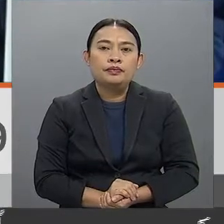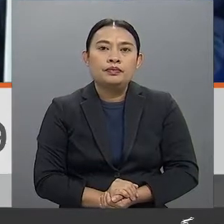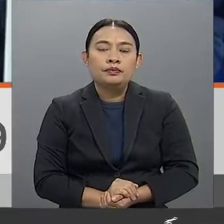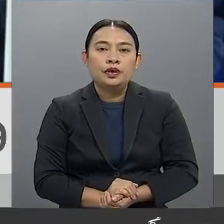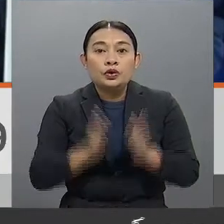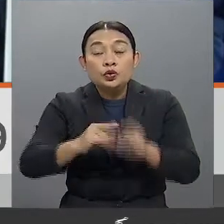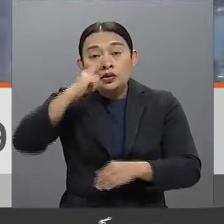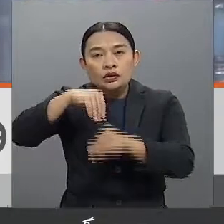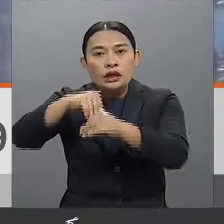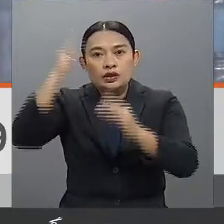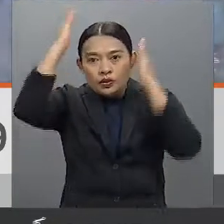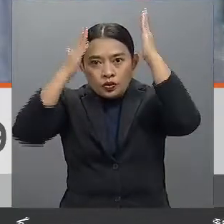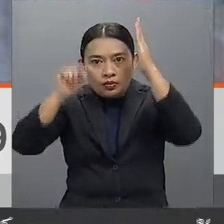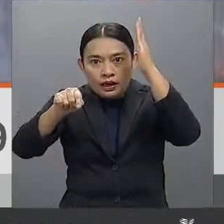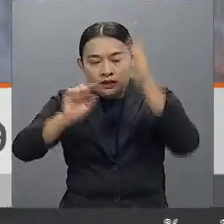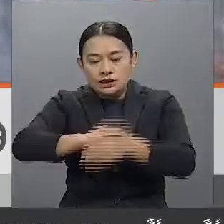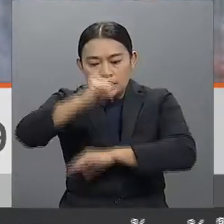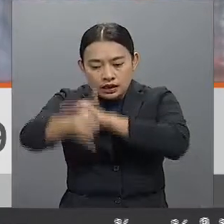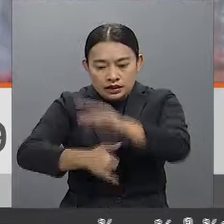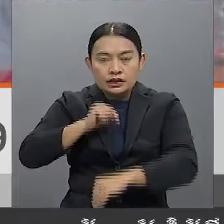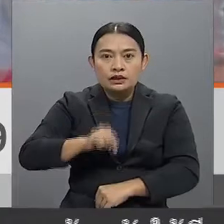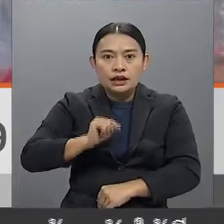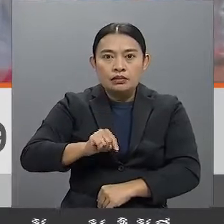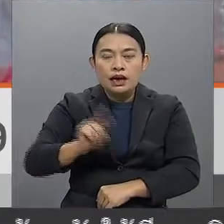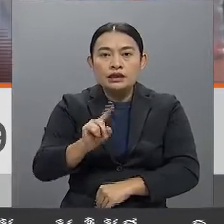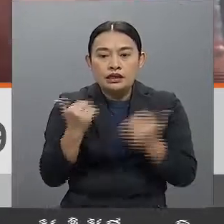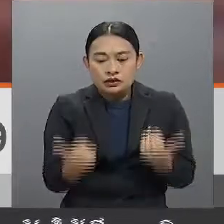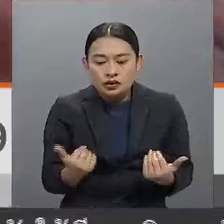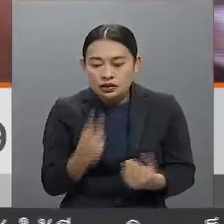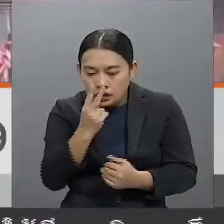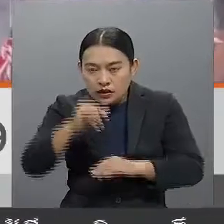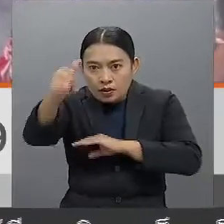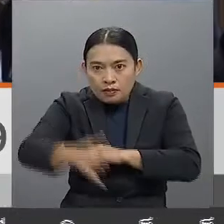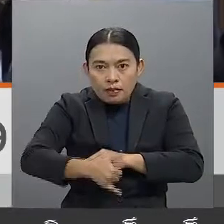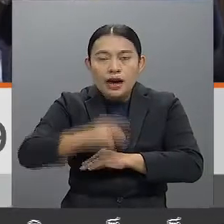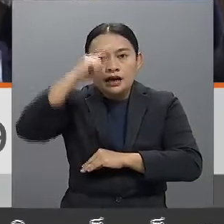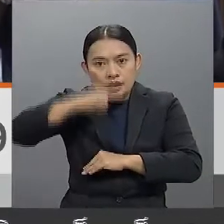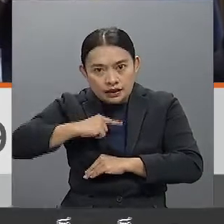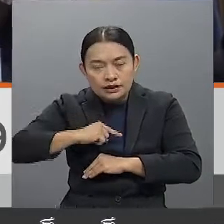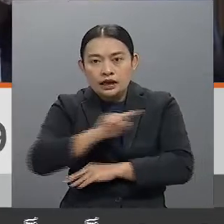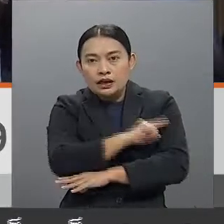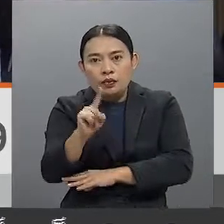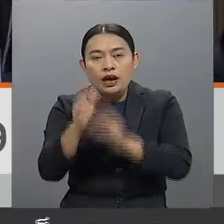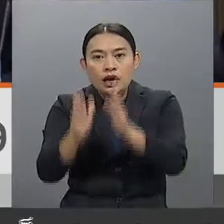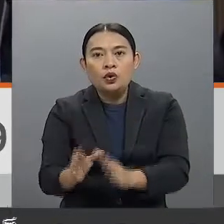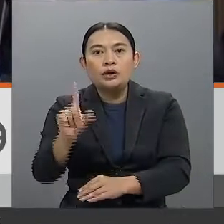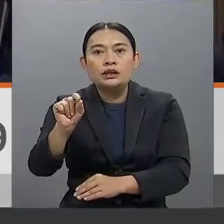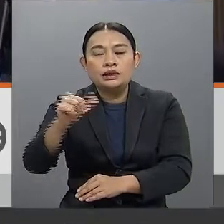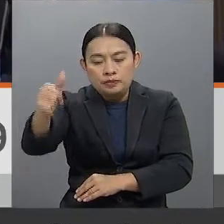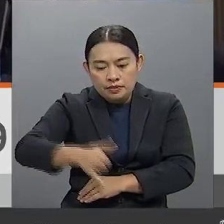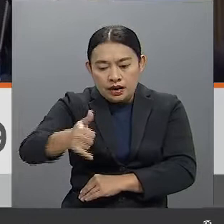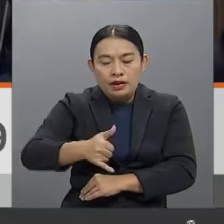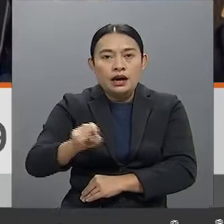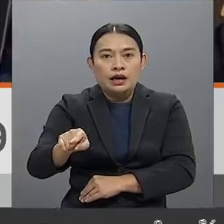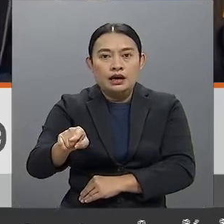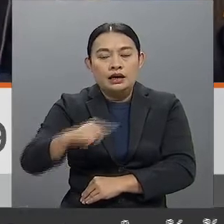ชองทางตรวจคนเข้าเมืองสะเดาขณะนี่พบตัแรกการเดทางกลับเหลือเพีงวัลับประมาณ 20 น vas็ทำให้การคัดกลอง